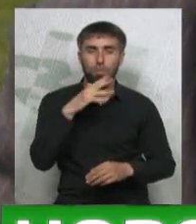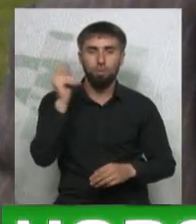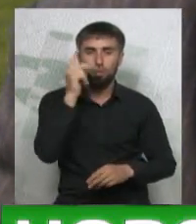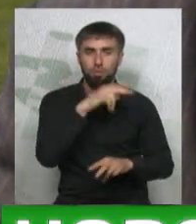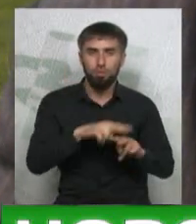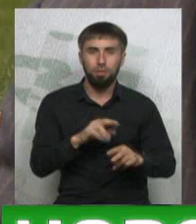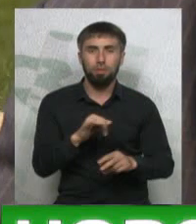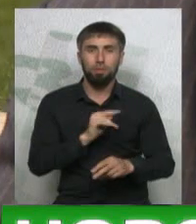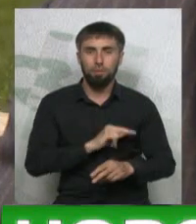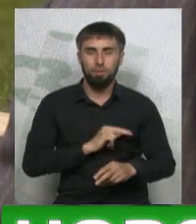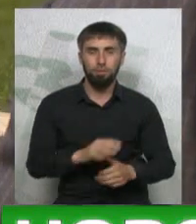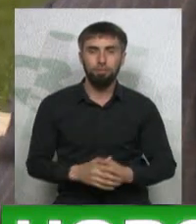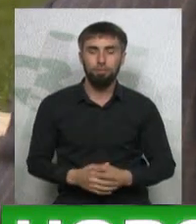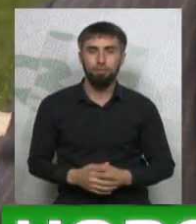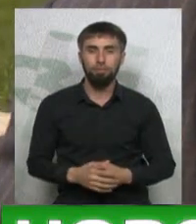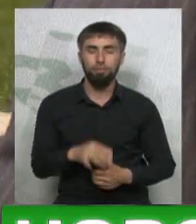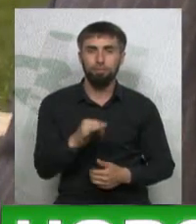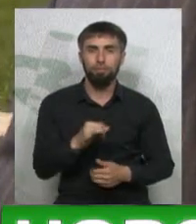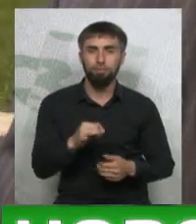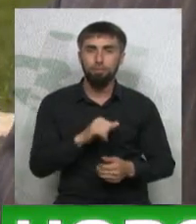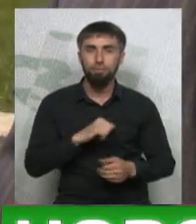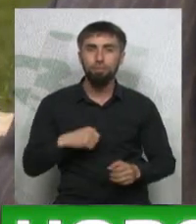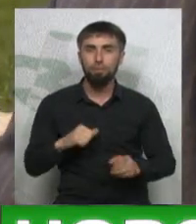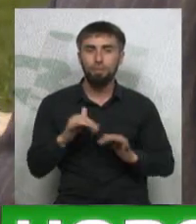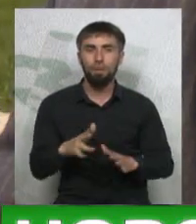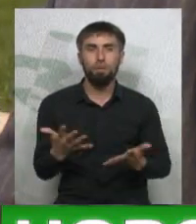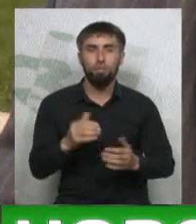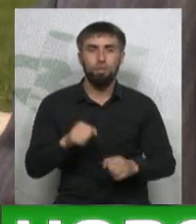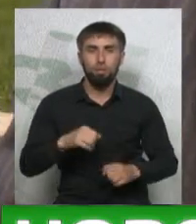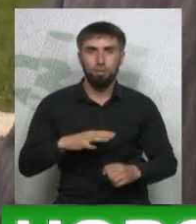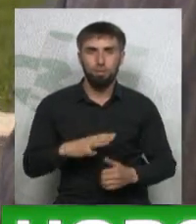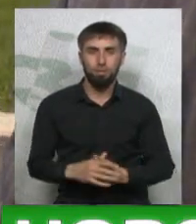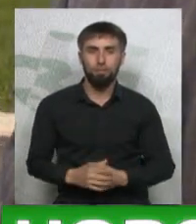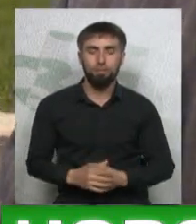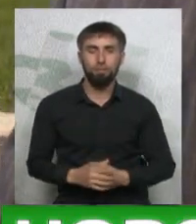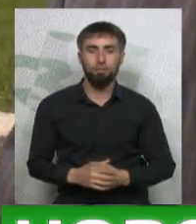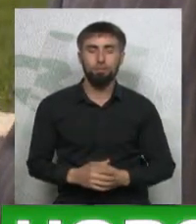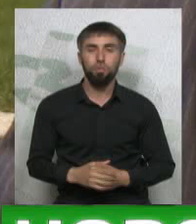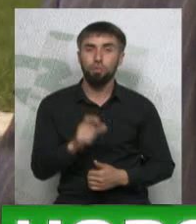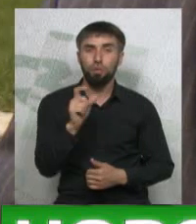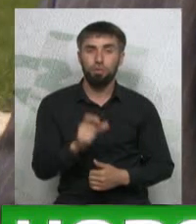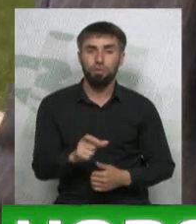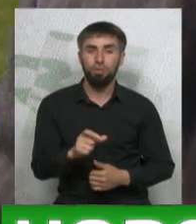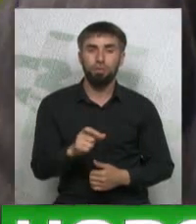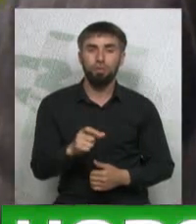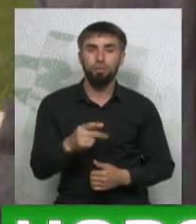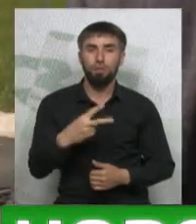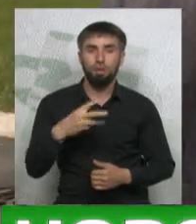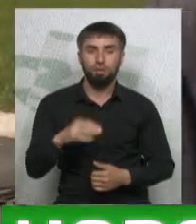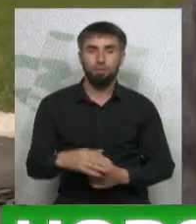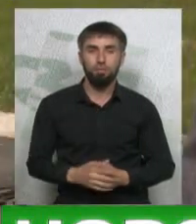работают. А, ну, на самом деле, ну, какой может быть человек в 20 лет